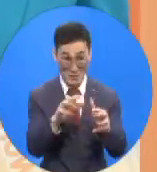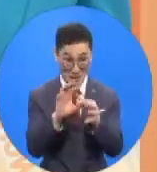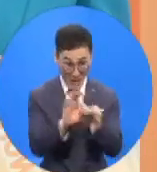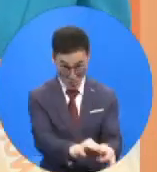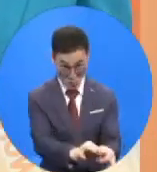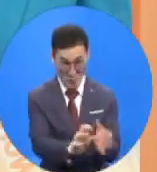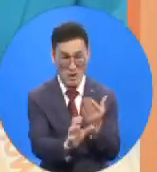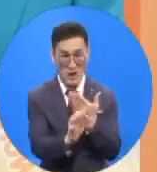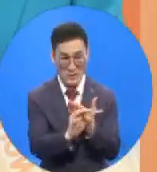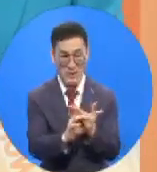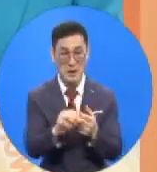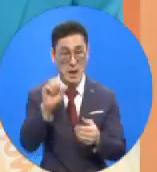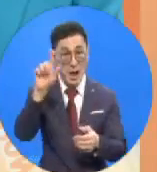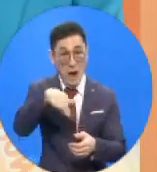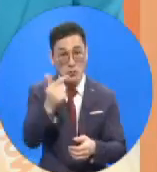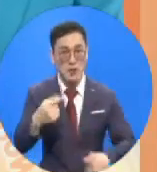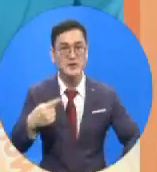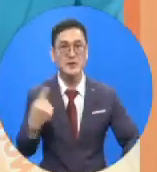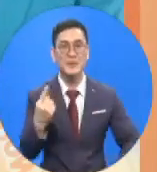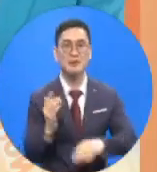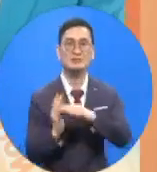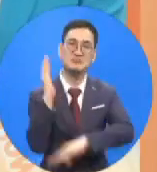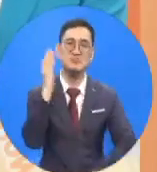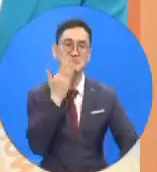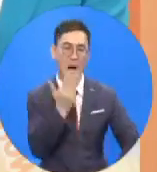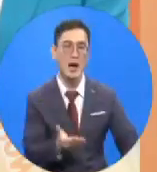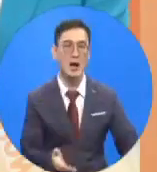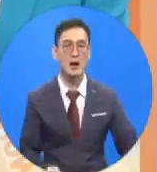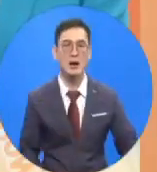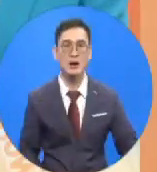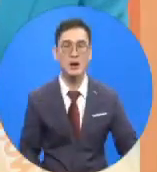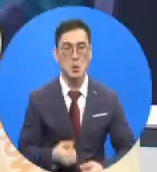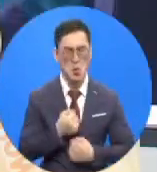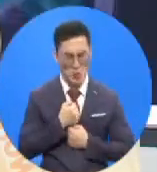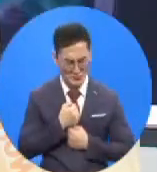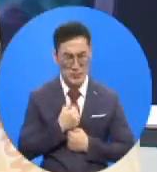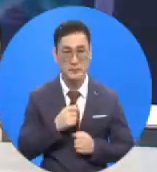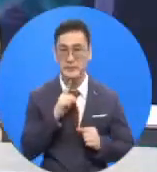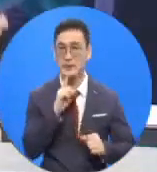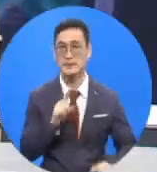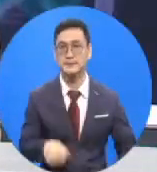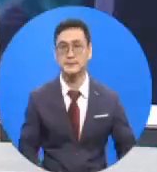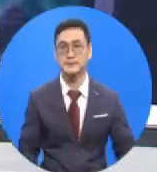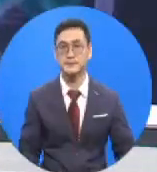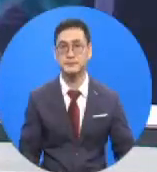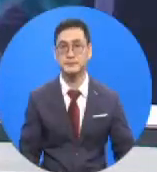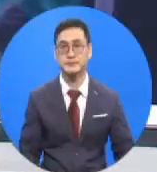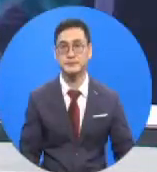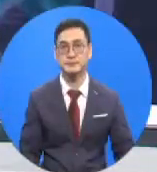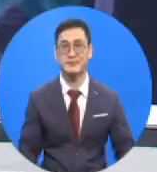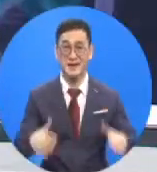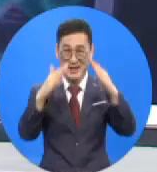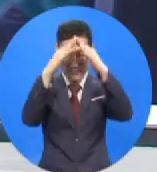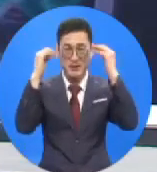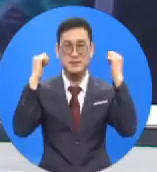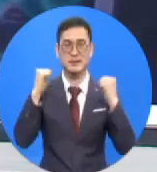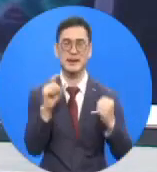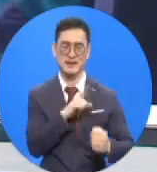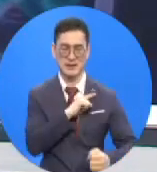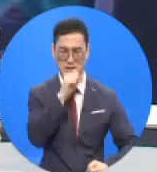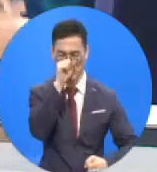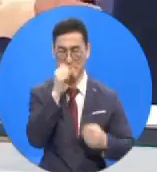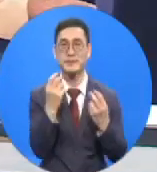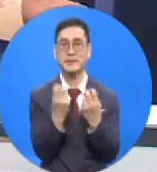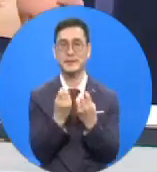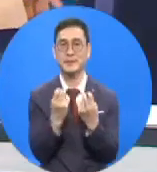하게 되면 그 정도 넣을 수 있다는 말씀을 하셨거든요 네 교수님 정말 뭐 안전한 집에 머무는 게 사실 쇼고 에 방법이 될 수 있을 것